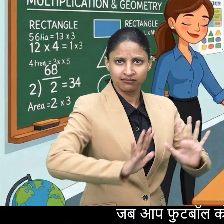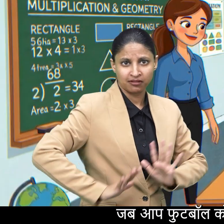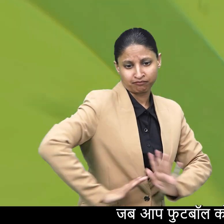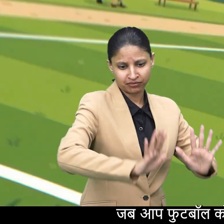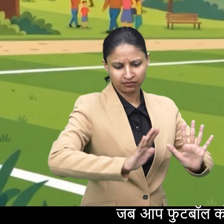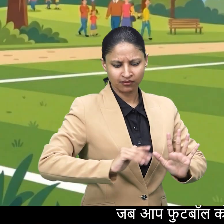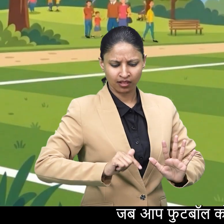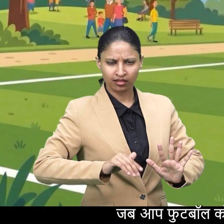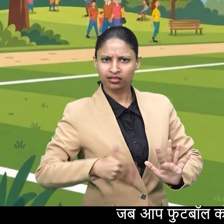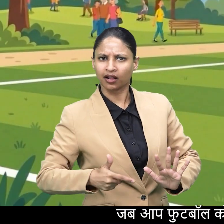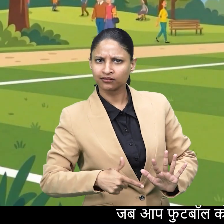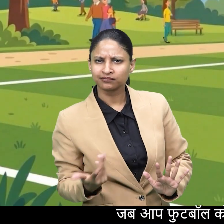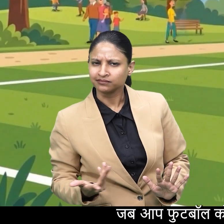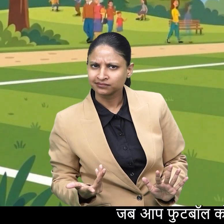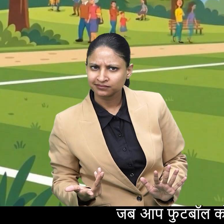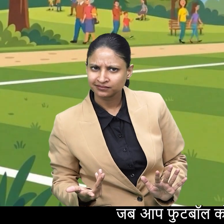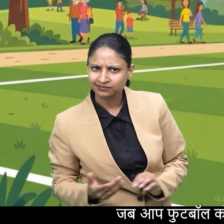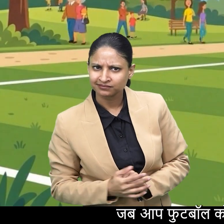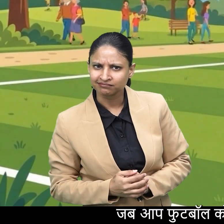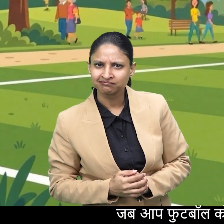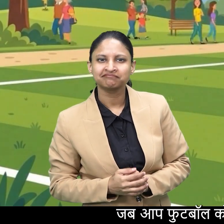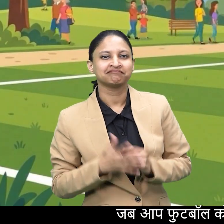को जमीन पर धकेलते हो तो क्या होता है?